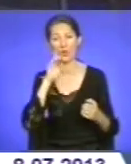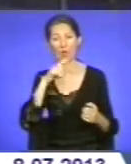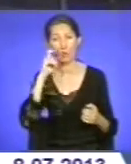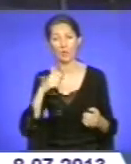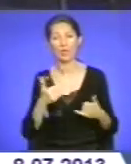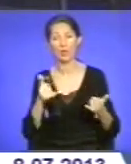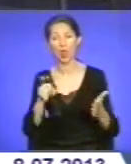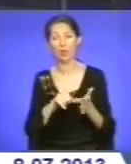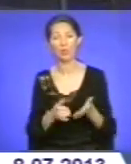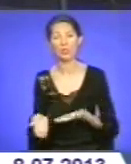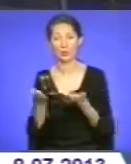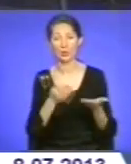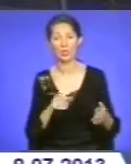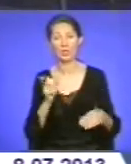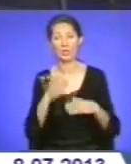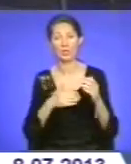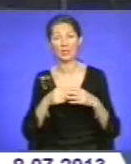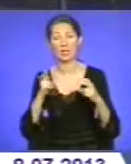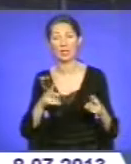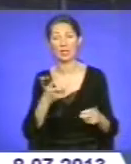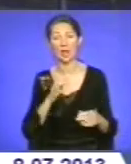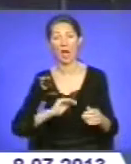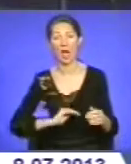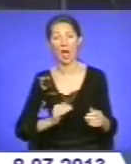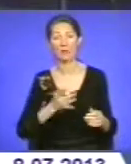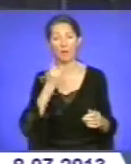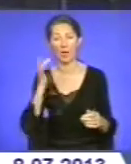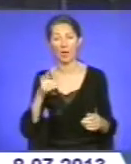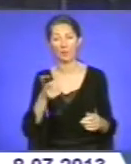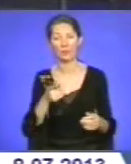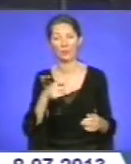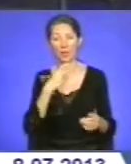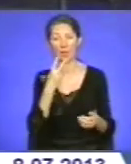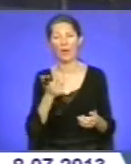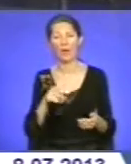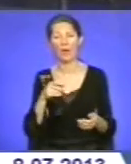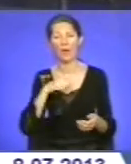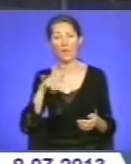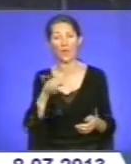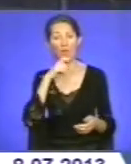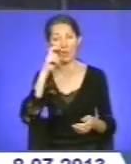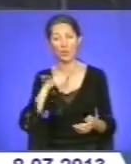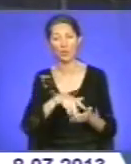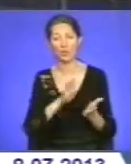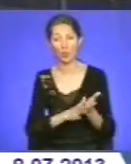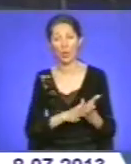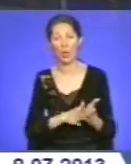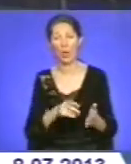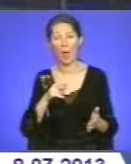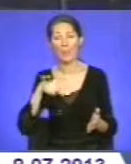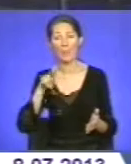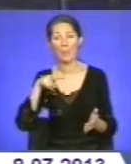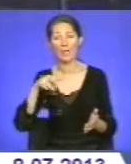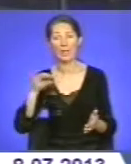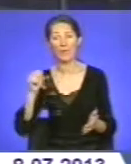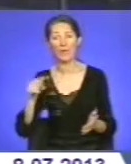міжнародного розвитку. Вони зауважили, що в краї реєстрували підліткові аборти. У жінок віком 15-17 років у 2011 році